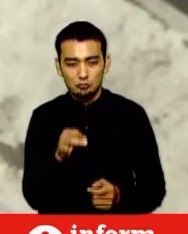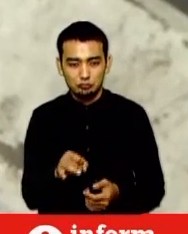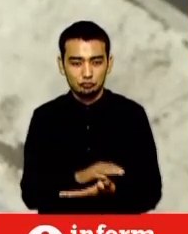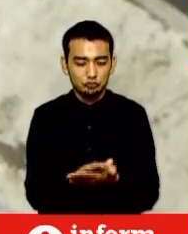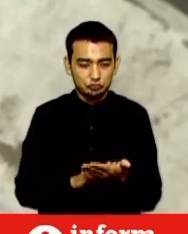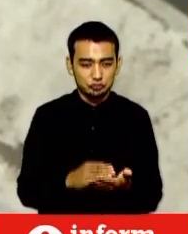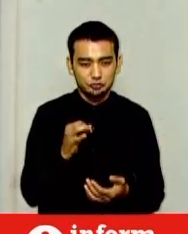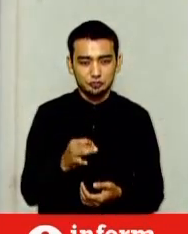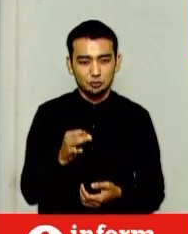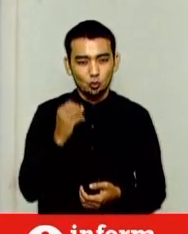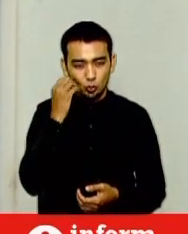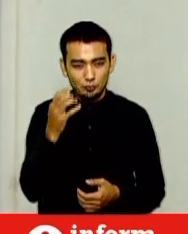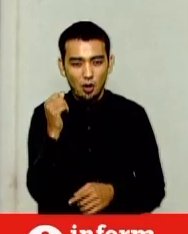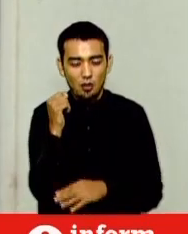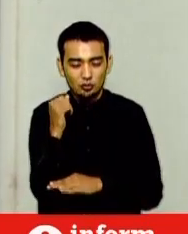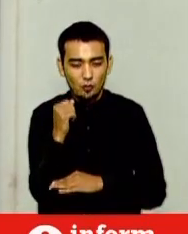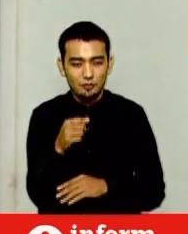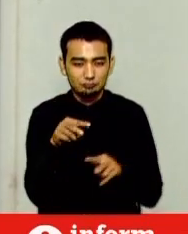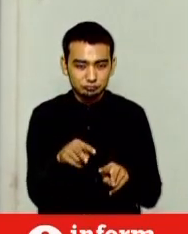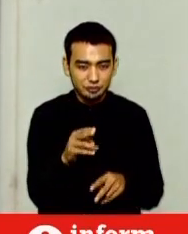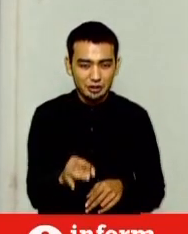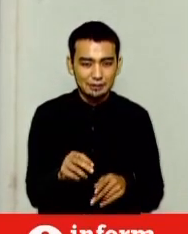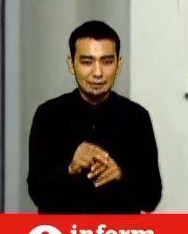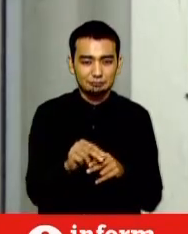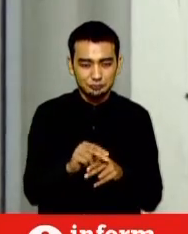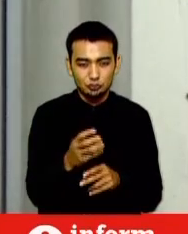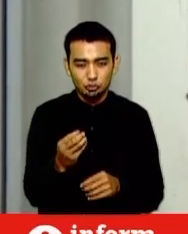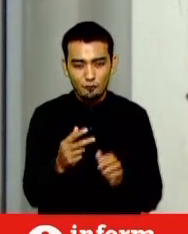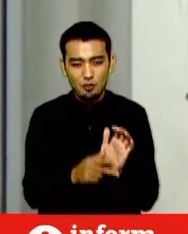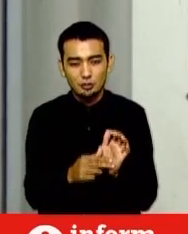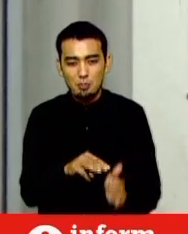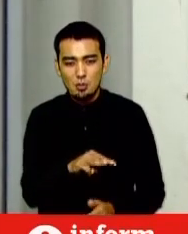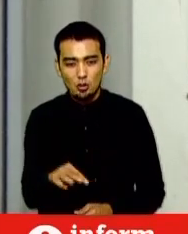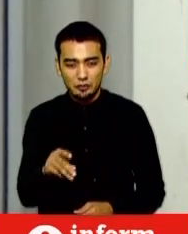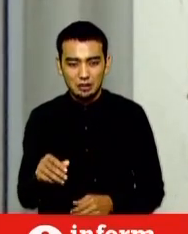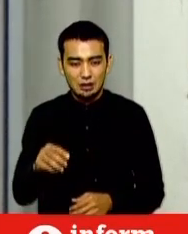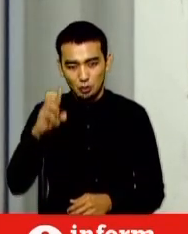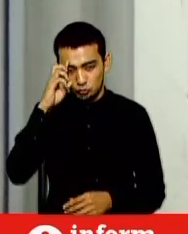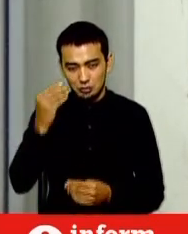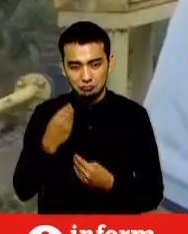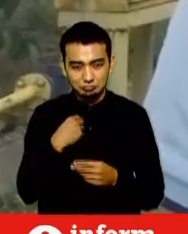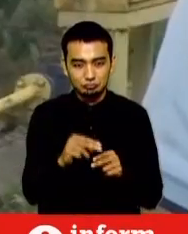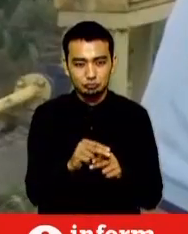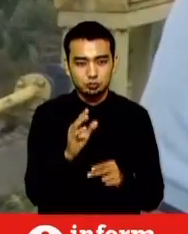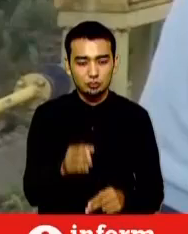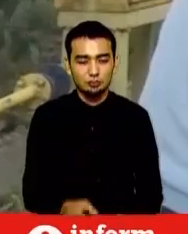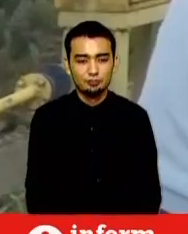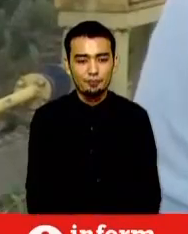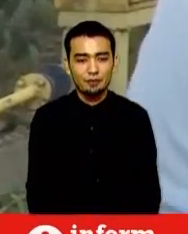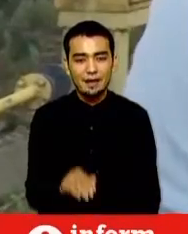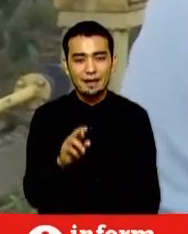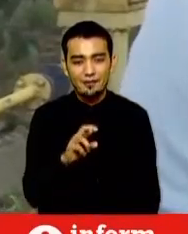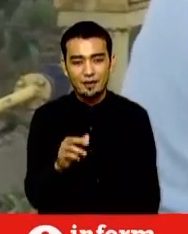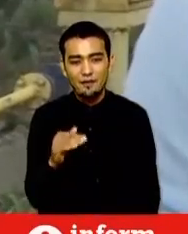толтыру. Ақылды аялдамаларды күтіп ұстауға және жөндеуге биыл бюджеттен 80 миллион теңге бөлген екен. С января-февраля